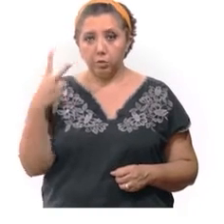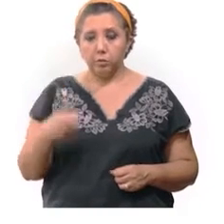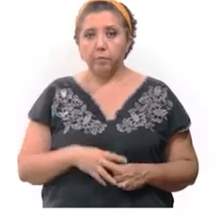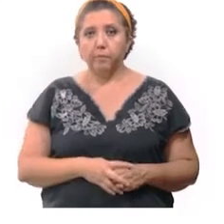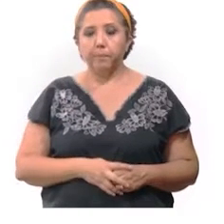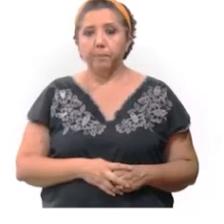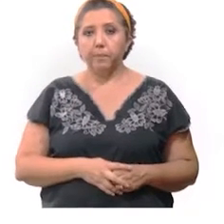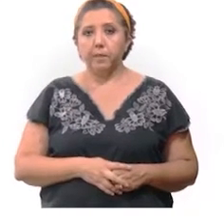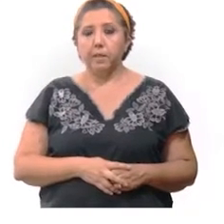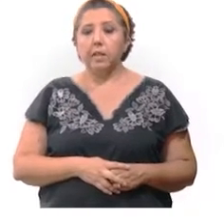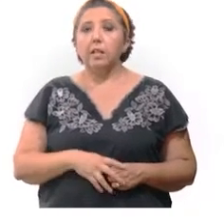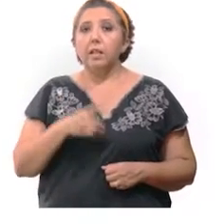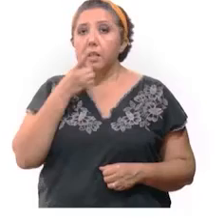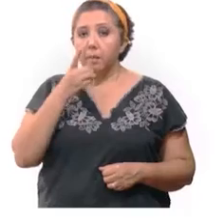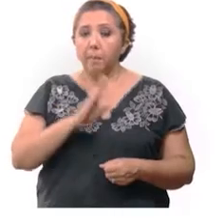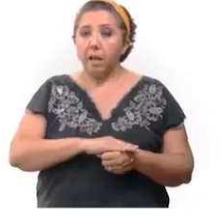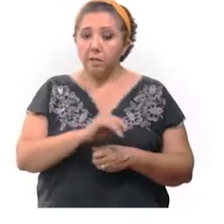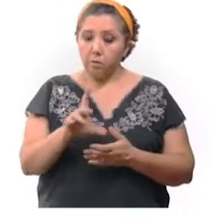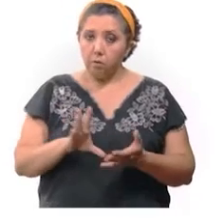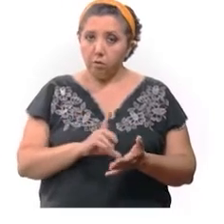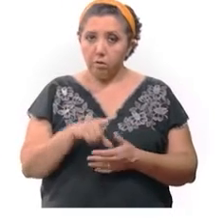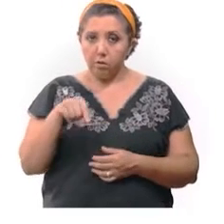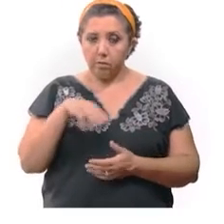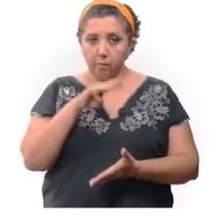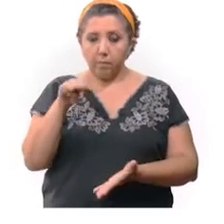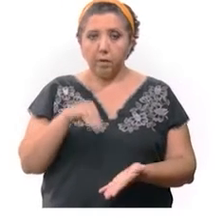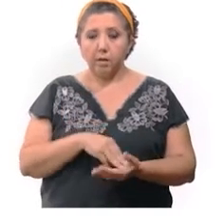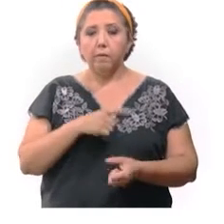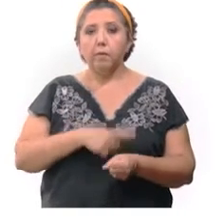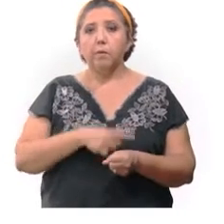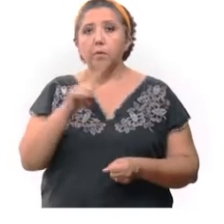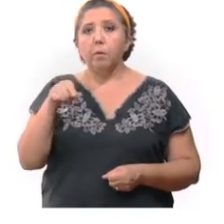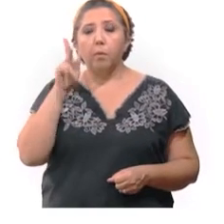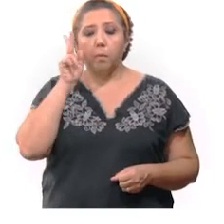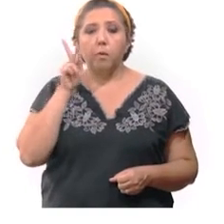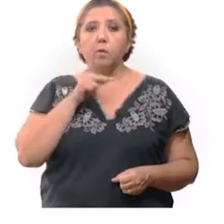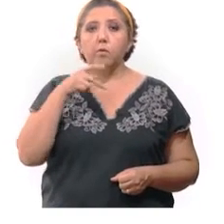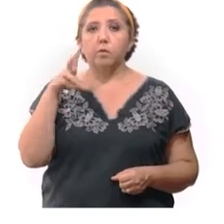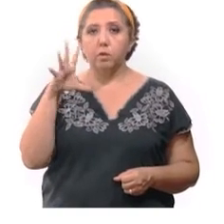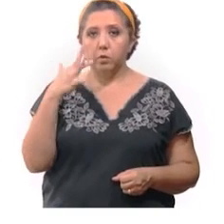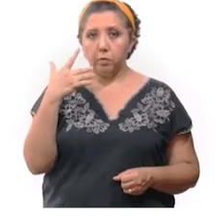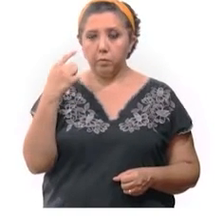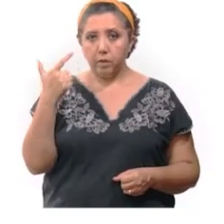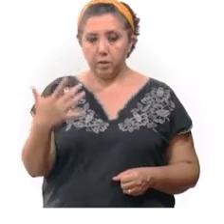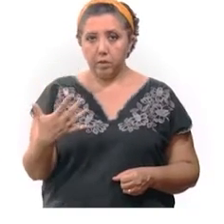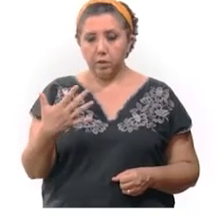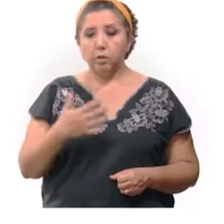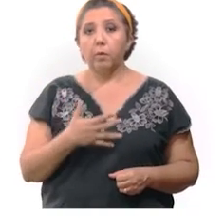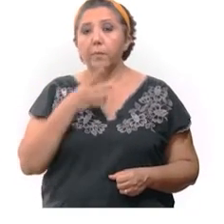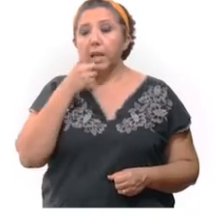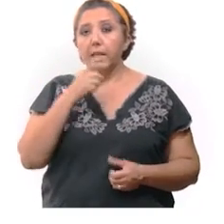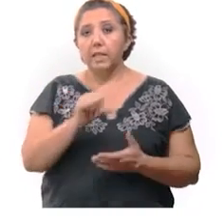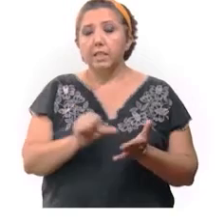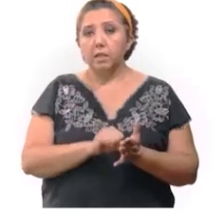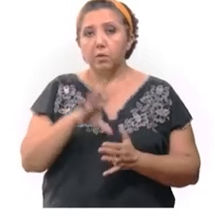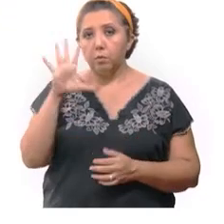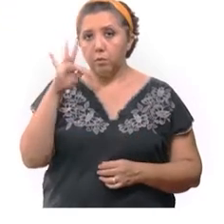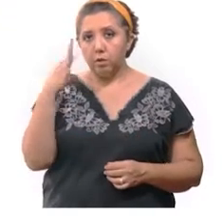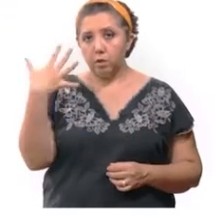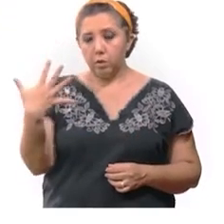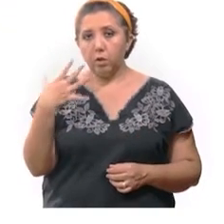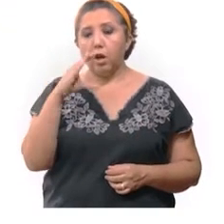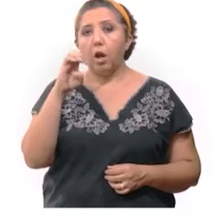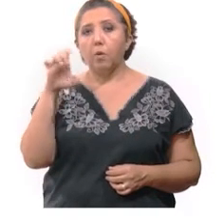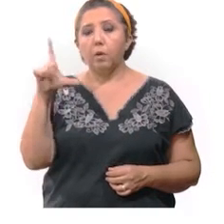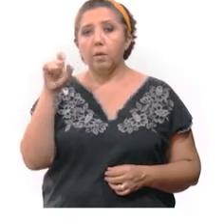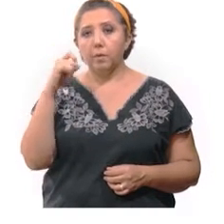rosa, chumuitukajil jokutskuchik pahal, 22,584 makpak acti koronavirus, taktuk inil 15 di abril, legeo beti